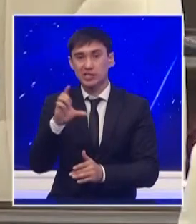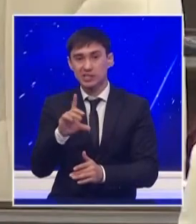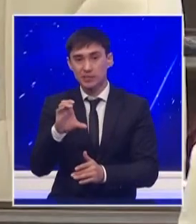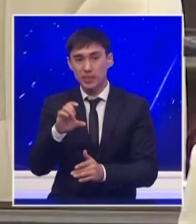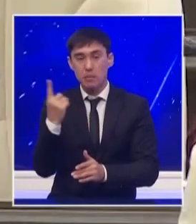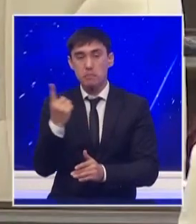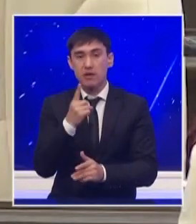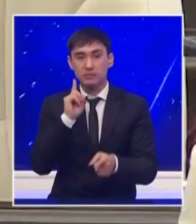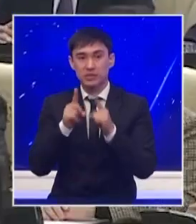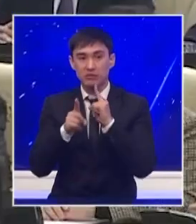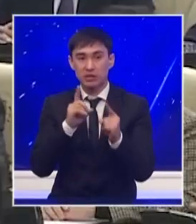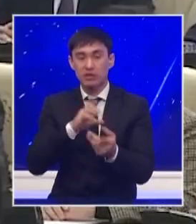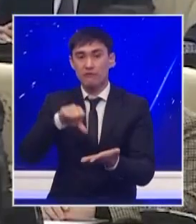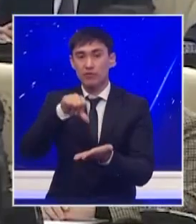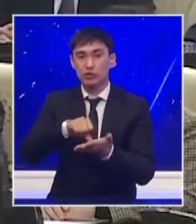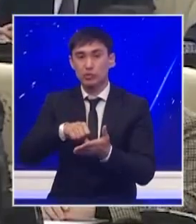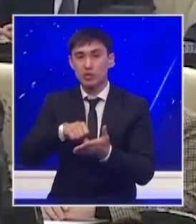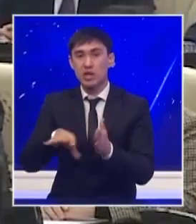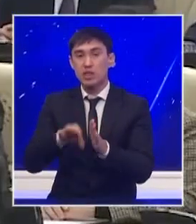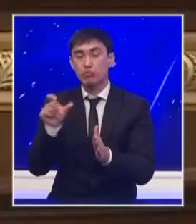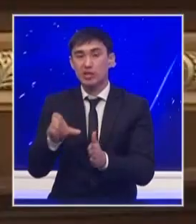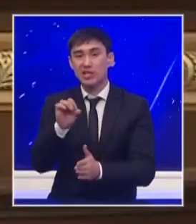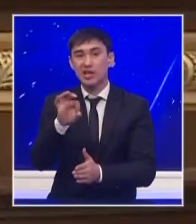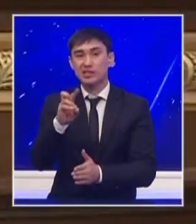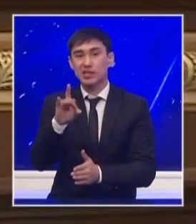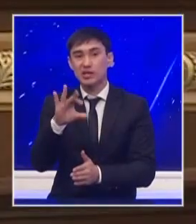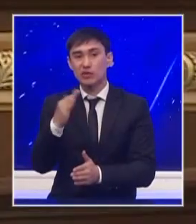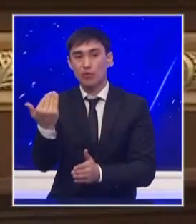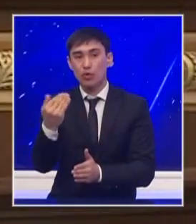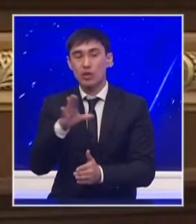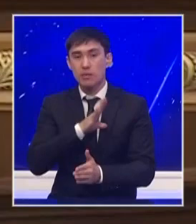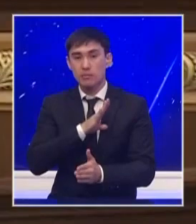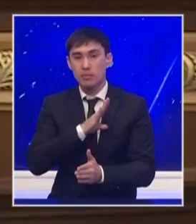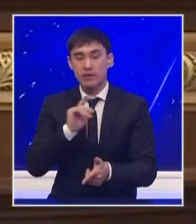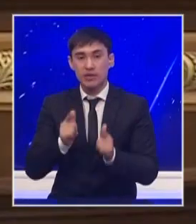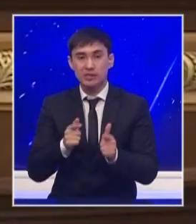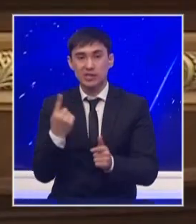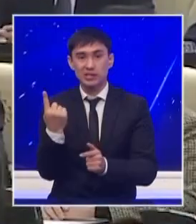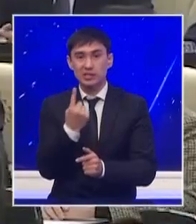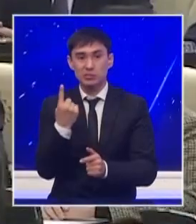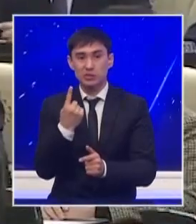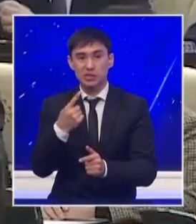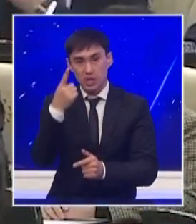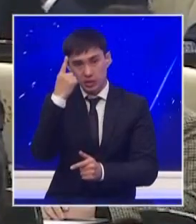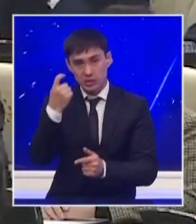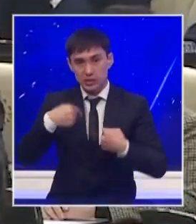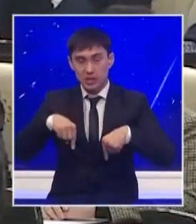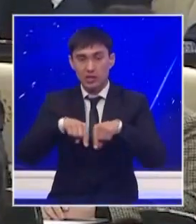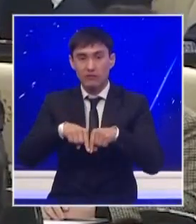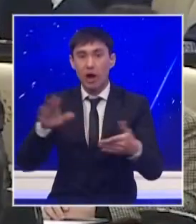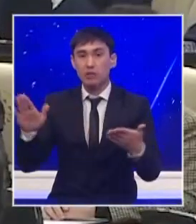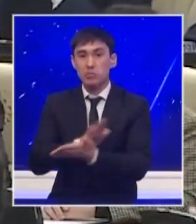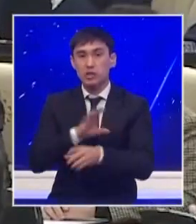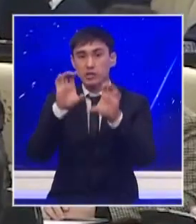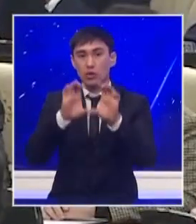первым на собрании выступил депутат Ерлан саиров Ведь именно он является одним из инициаторов отмены